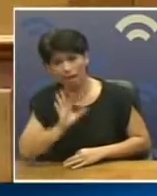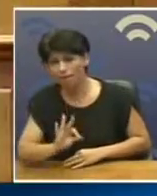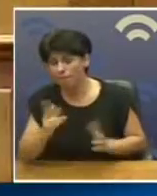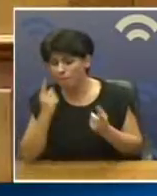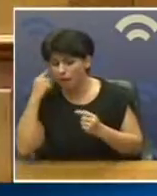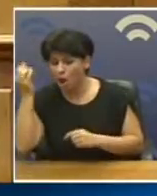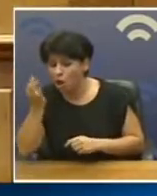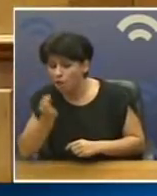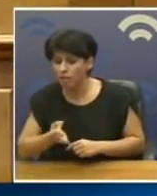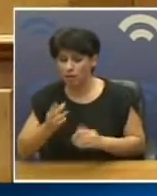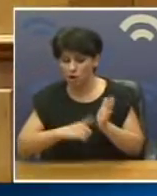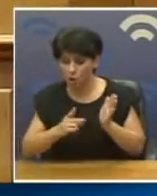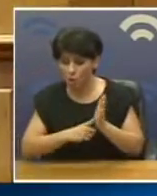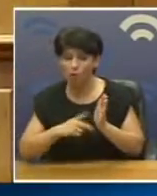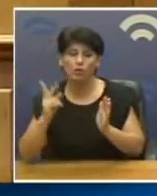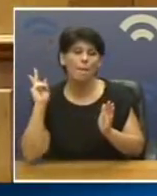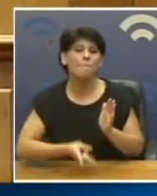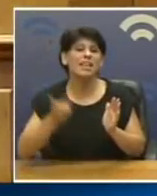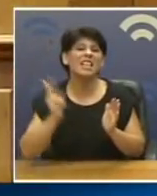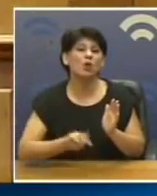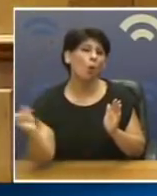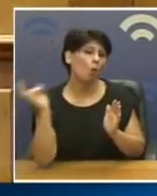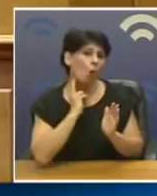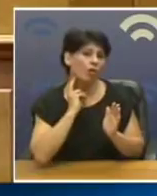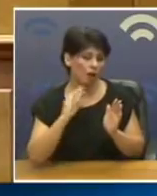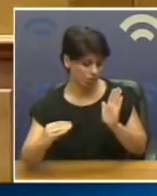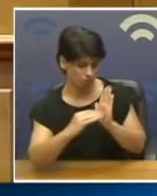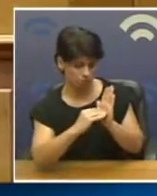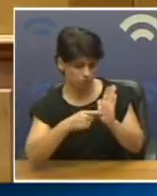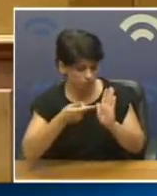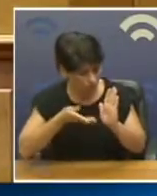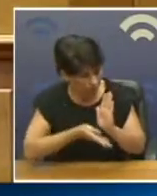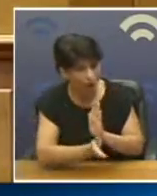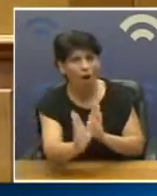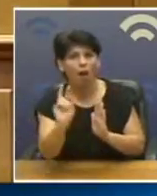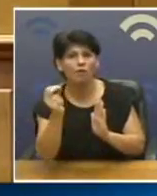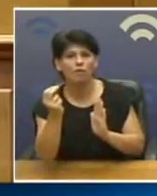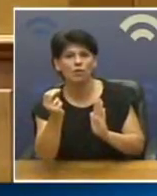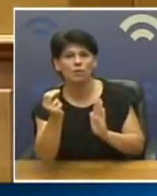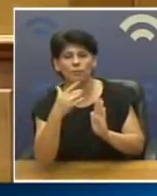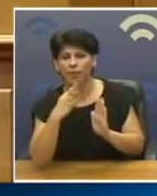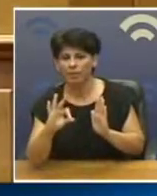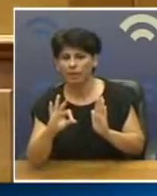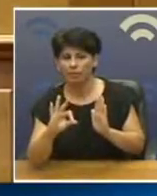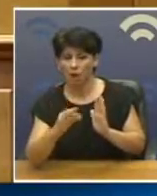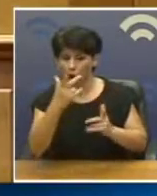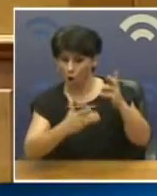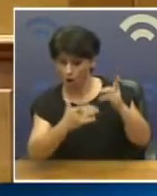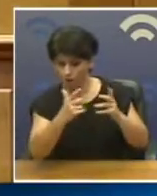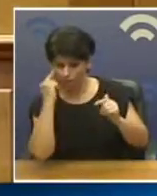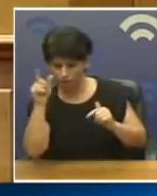με βάση τον οποίο αποδεσμεύονται λογαριασμοί υπόπτων για ξέπλυμα